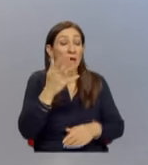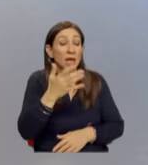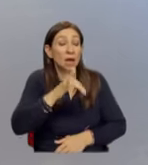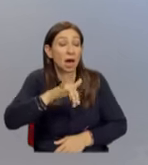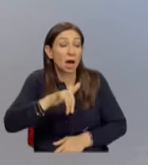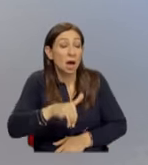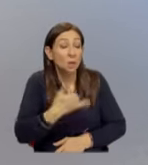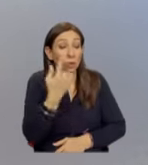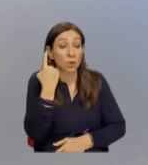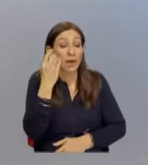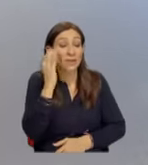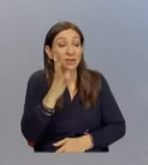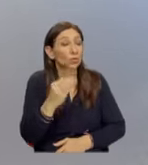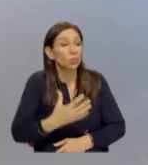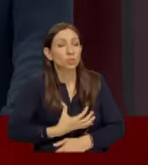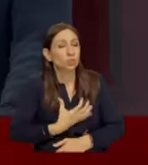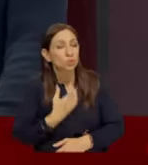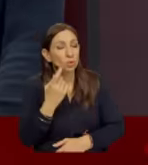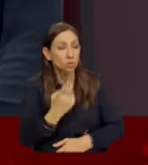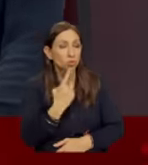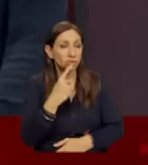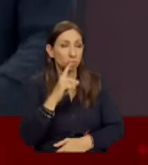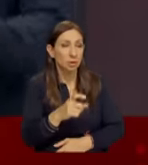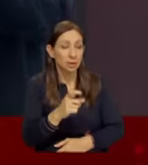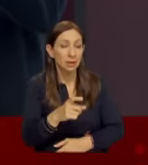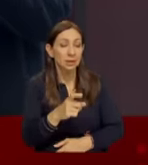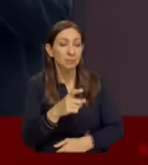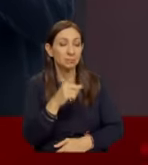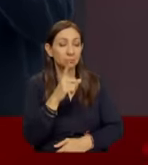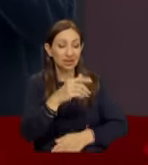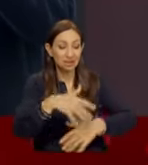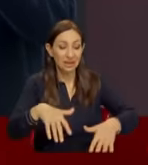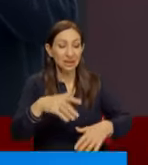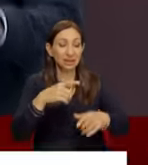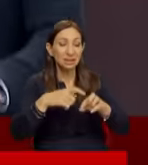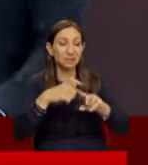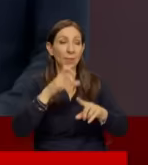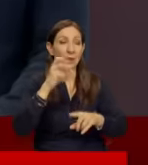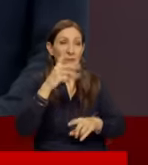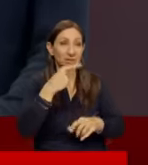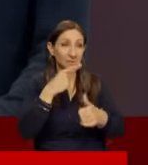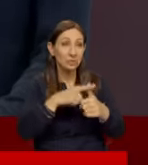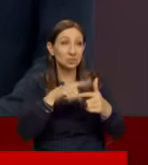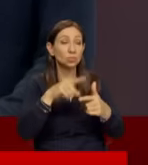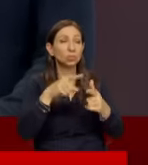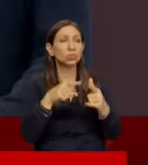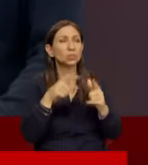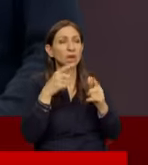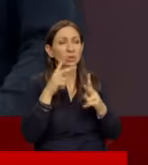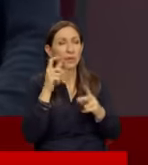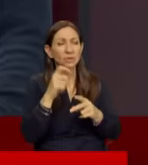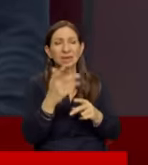en hani dün en çok kim üzülmüştür diye böyle sorsak birinci sıraya muhtemelen Recep Tayyip Erdoğan'ı koyarız. Bugün ama açıklama yapacak Meral